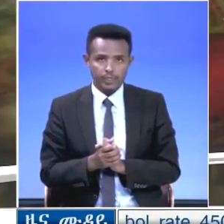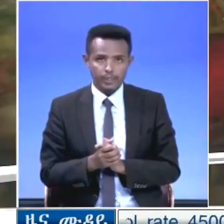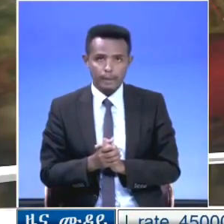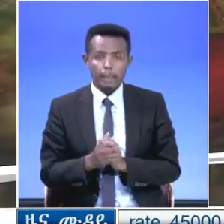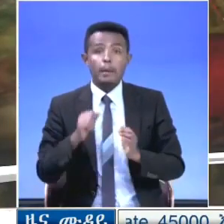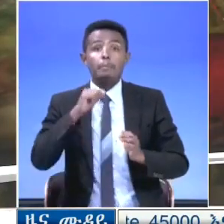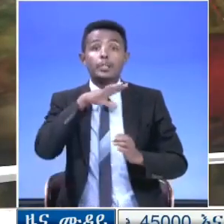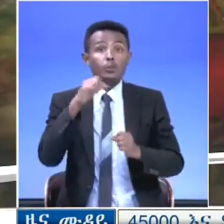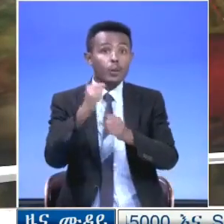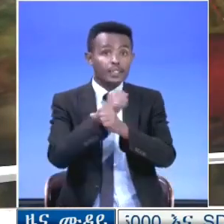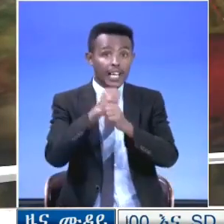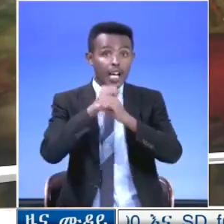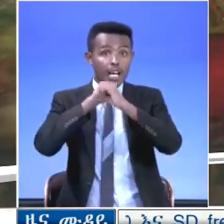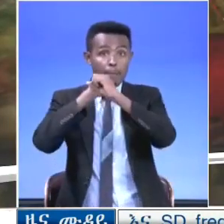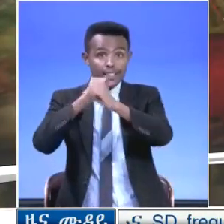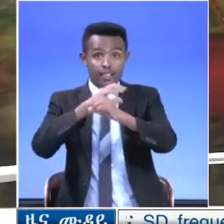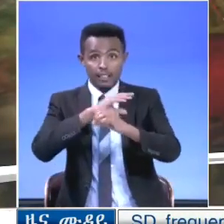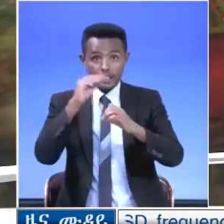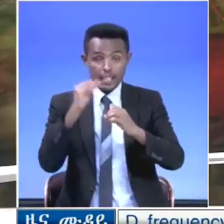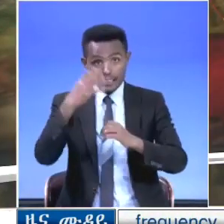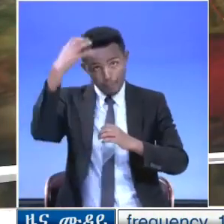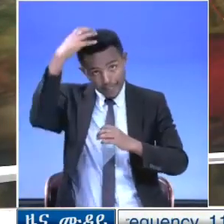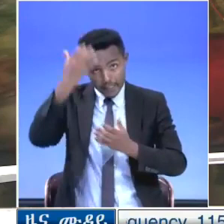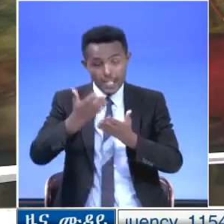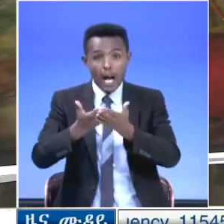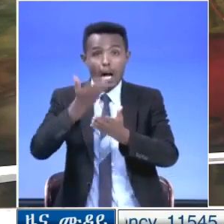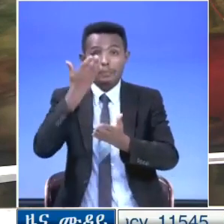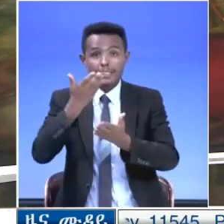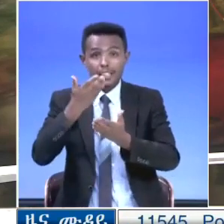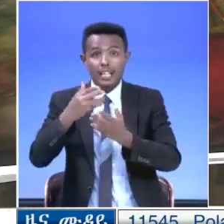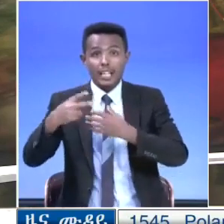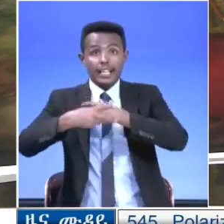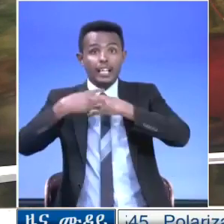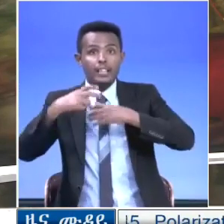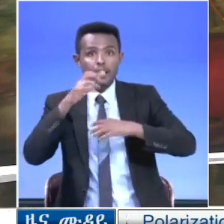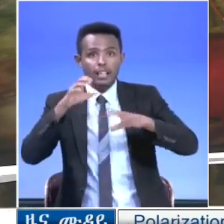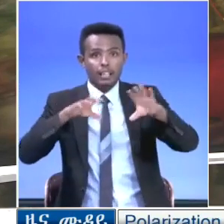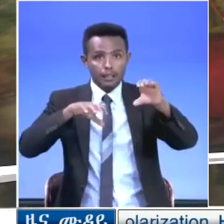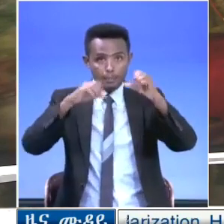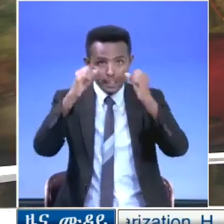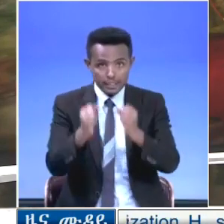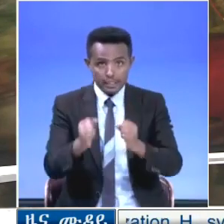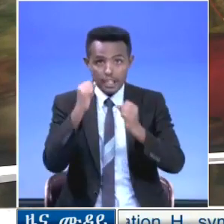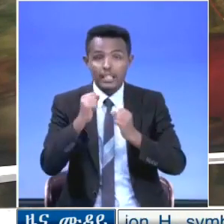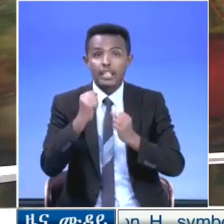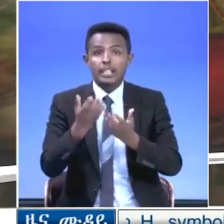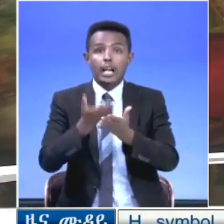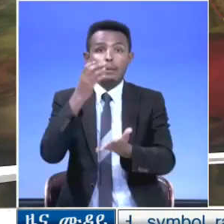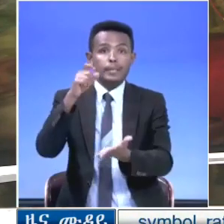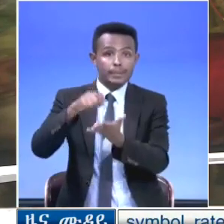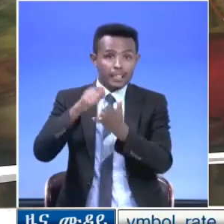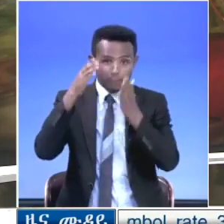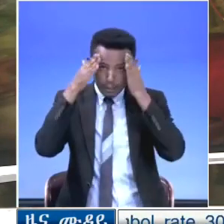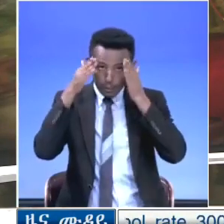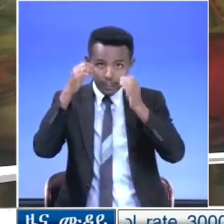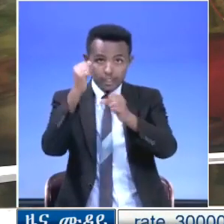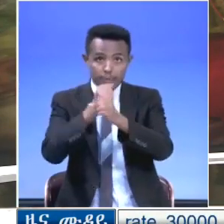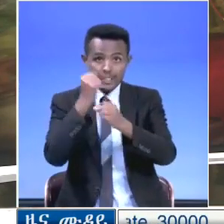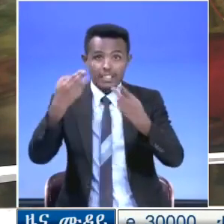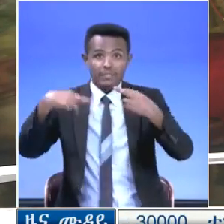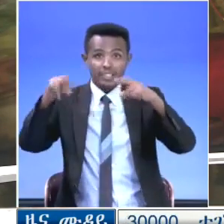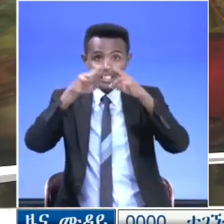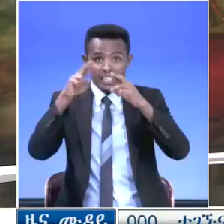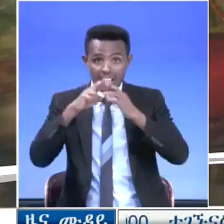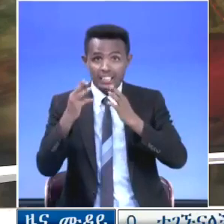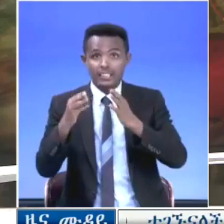በልሹ አሰራርን ለመግታትና የመንግስት ሀብት እንዳይመዘበር ለማስቻል የሀብት መዝገባ ላይ በትኩረት እንደሚሰራ የፌዴራል ስነ